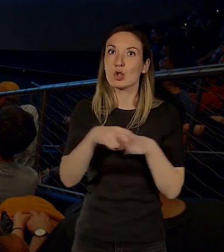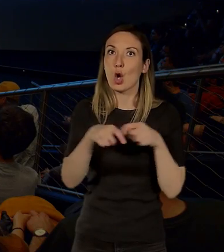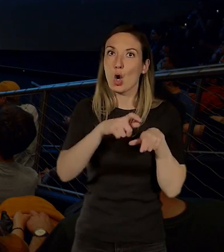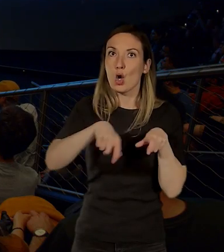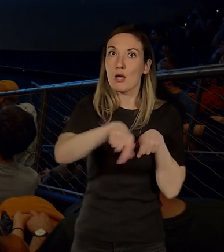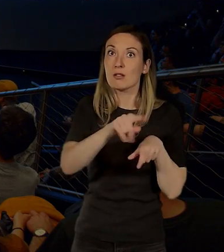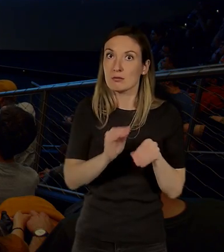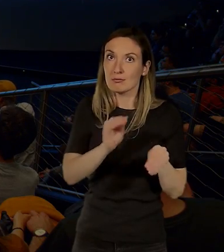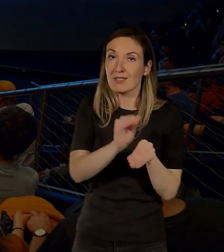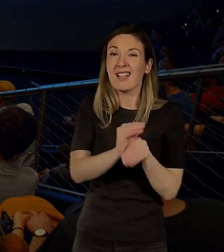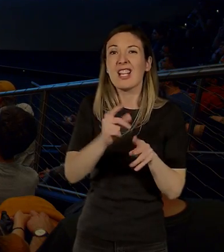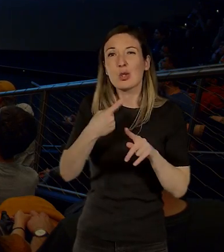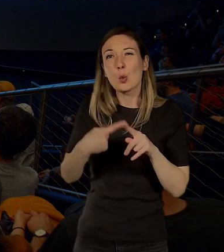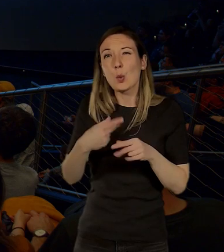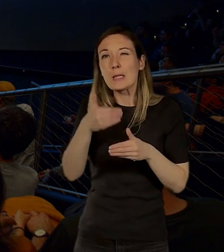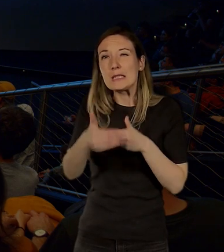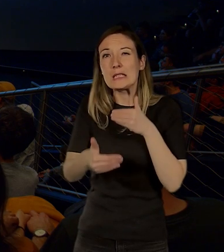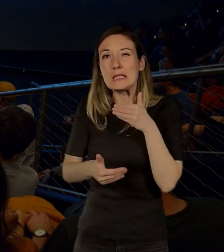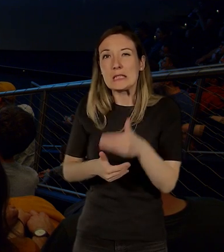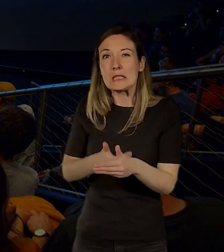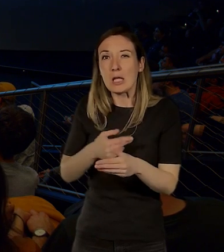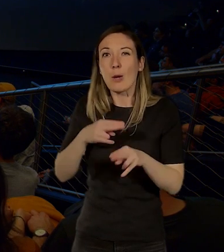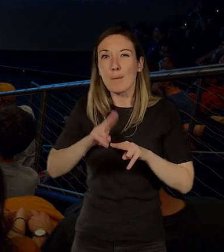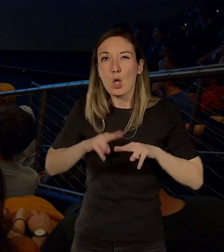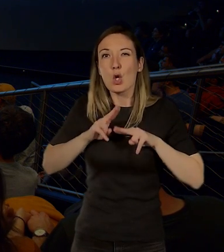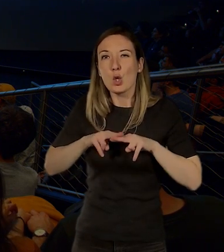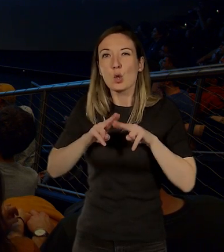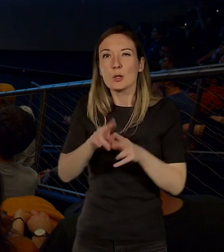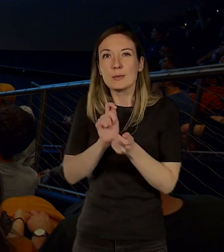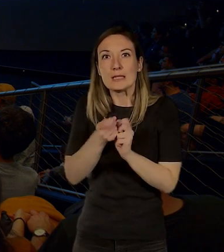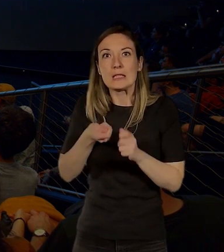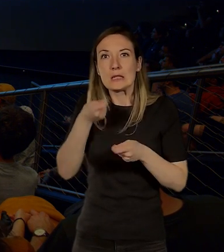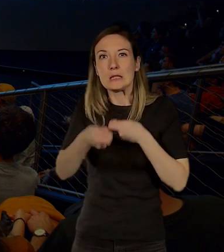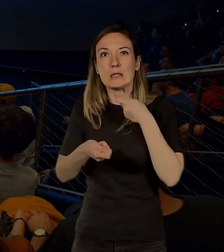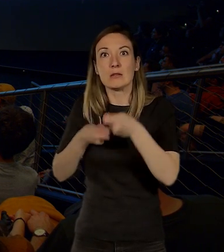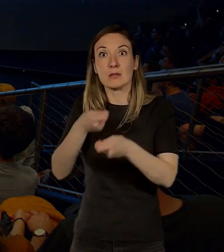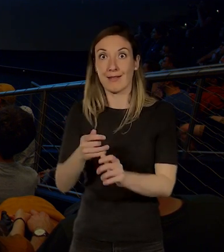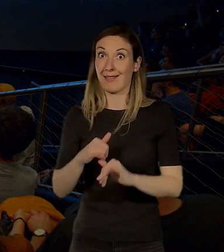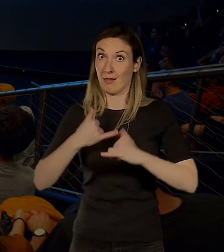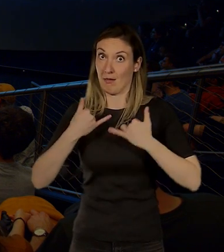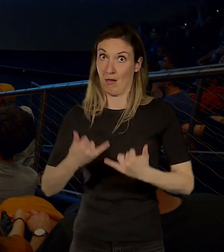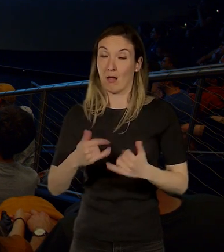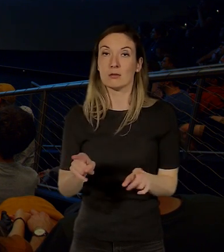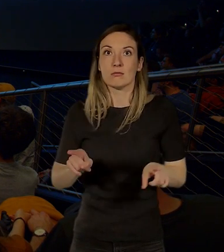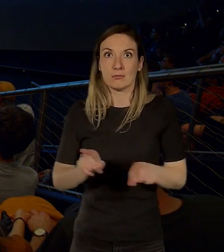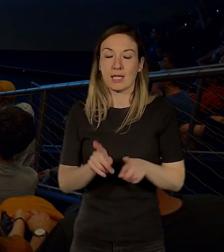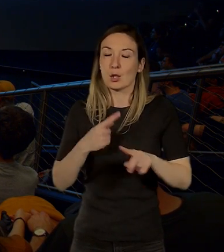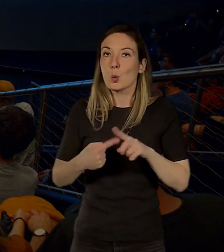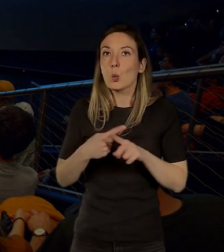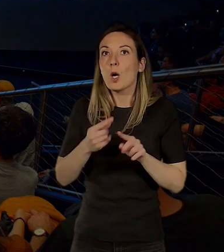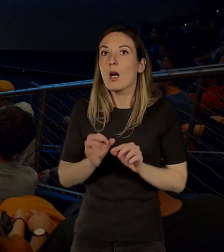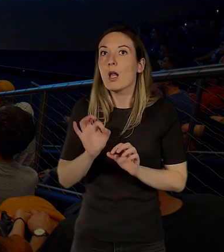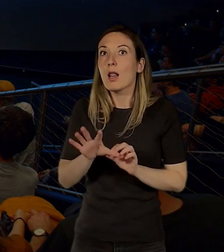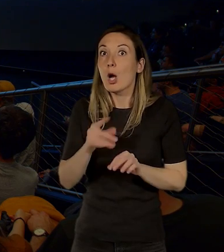i dneska to bude takový postupný proces, bude to mít takovou sofistikovanou dramaturgii, řekl bych.